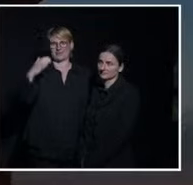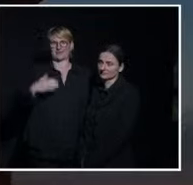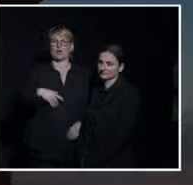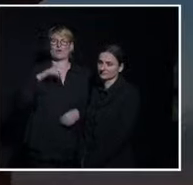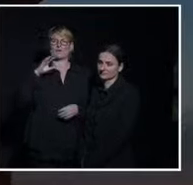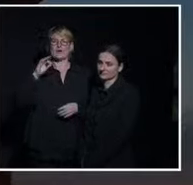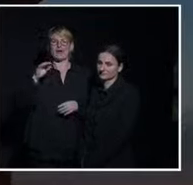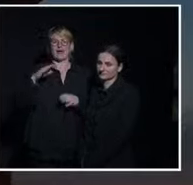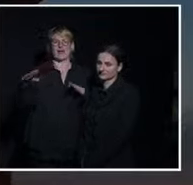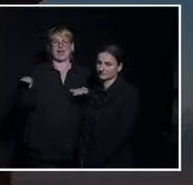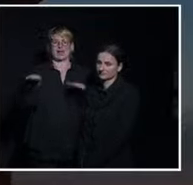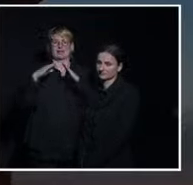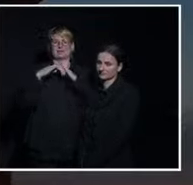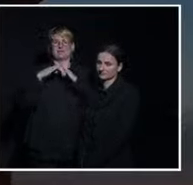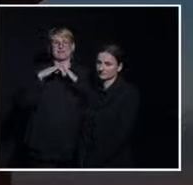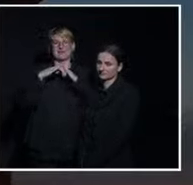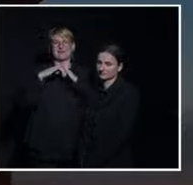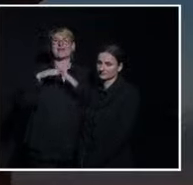politische Bildung in Tutzing.